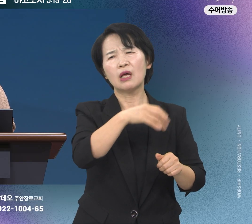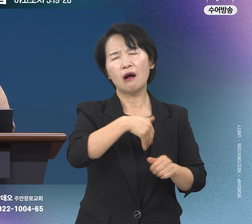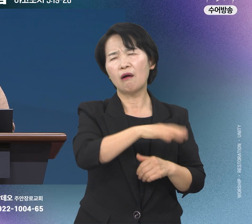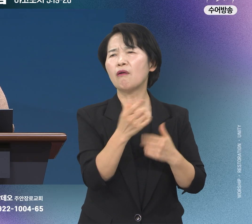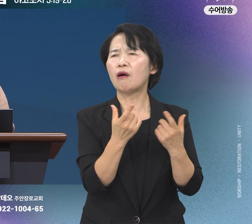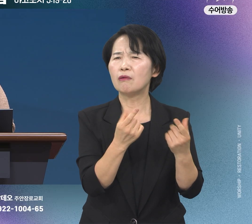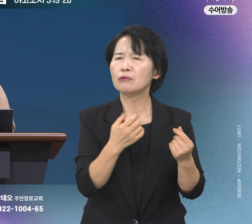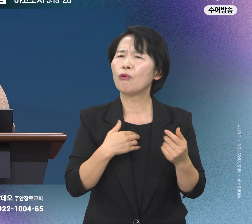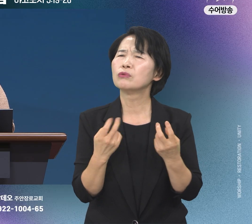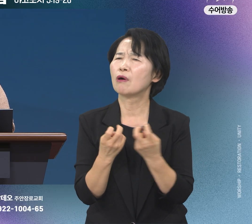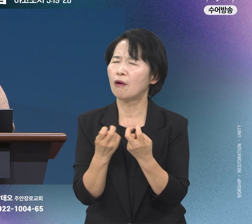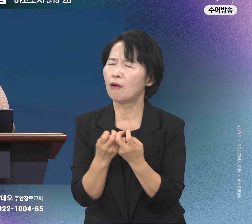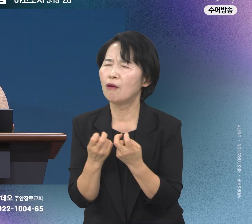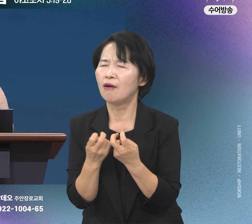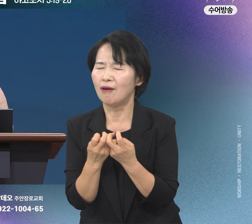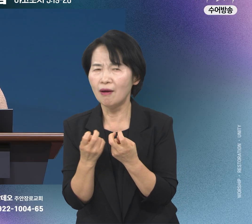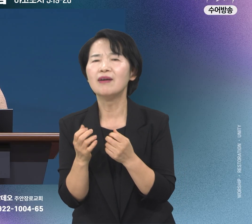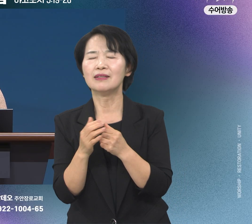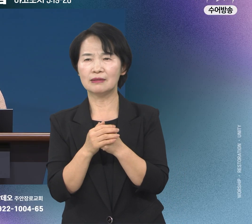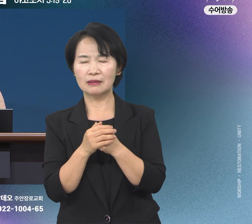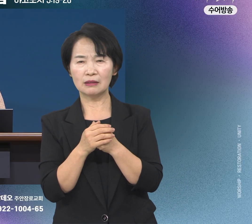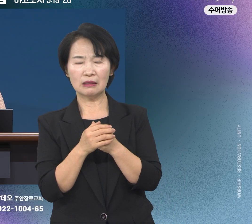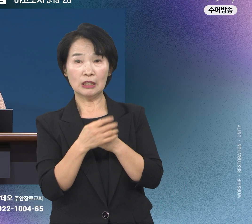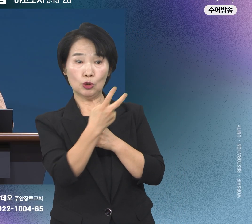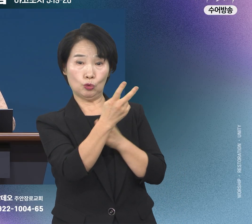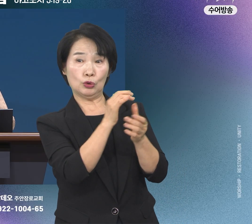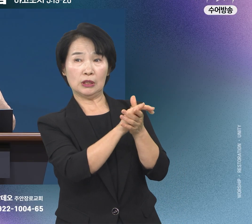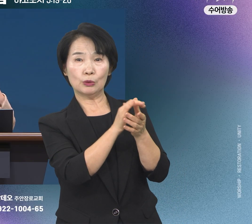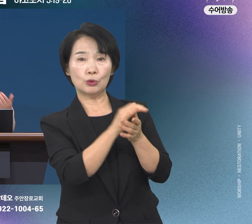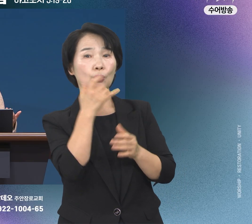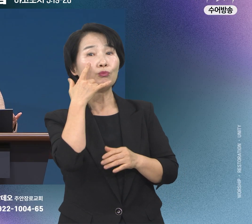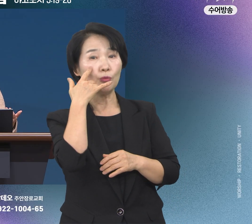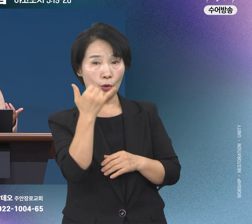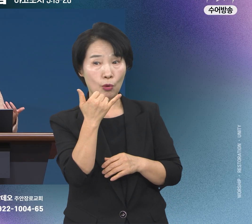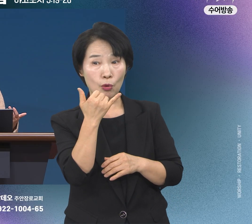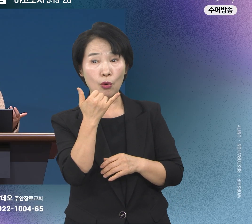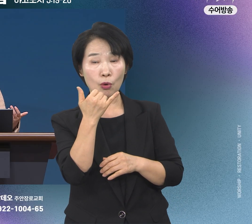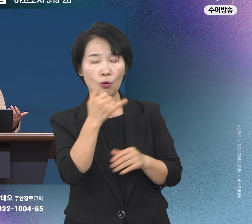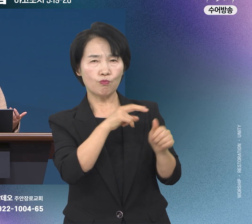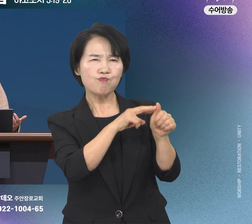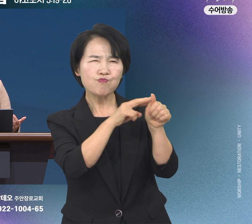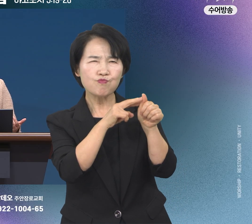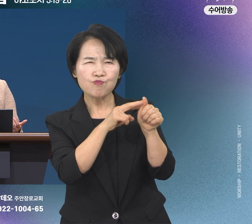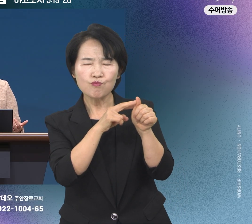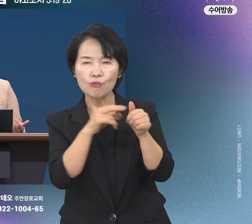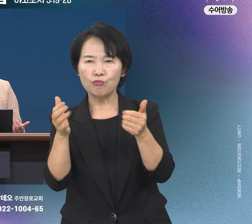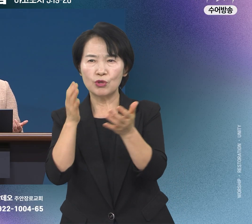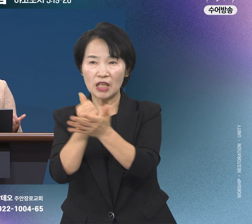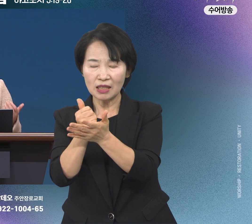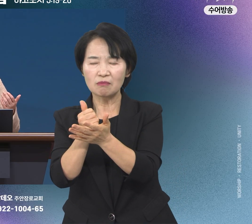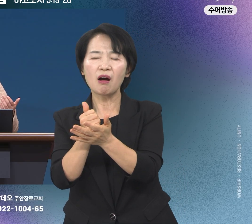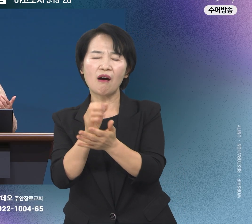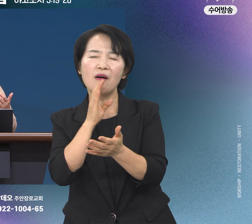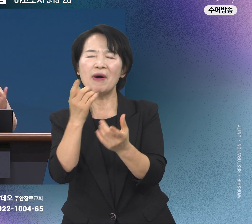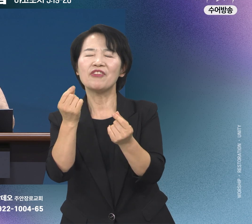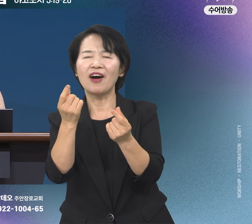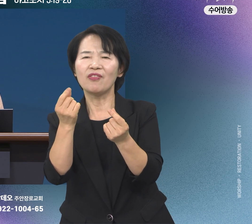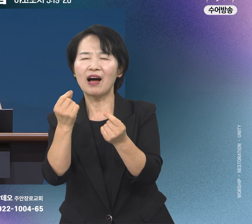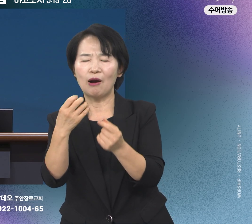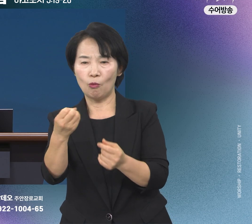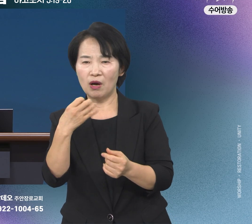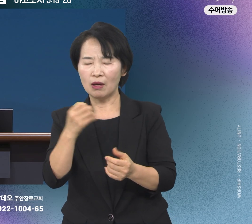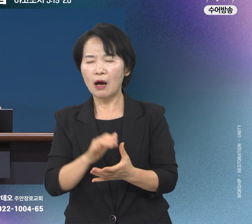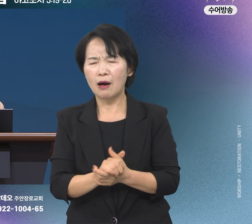라고 상담을 했는데 이 두 친구들의 부모님이 이단 상담소에 데려간 것 같다고 그렇게 말을 해주더군요. 그래서 저도